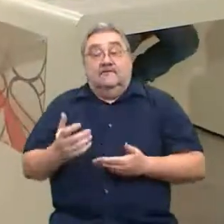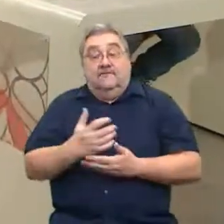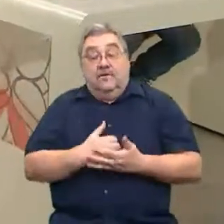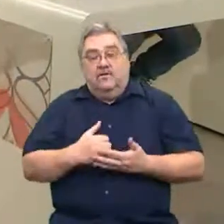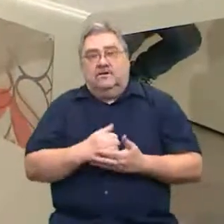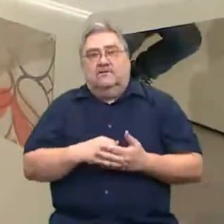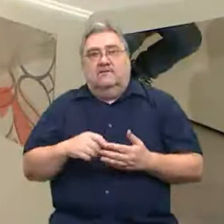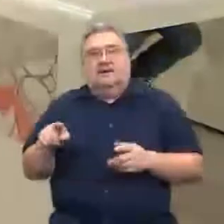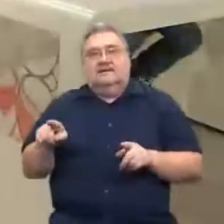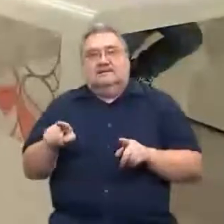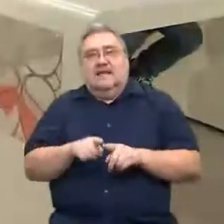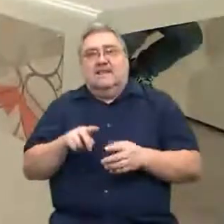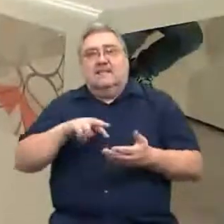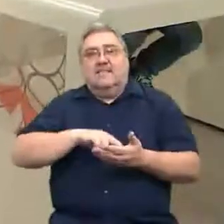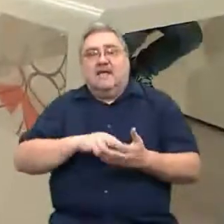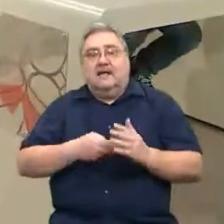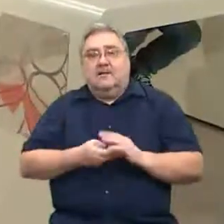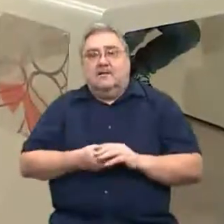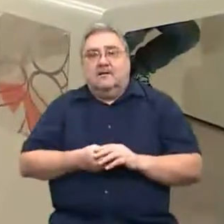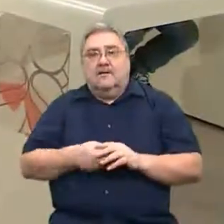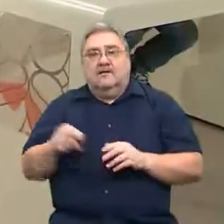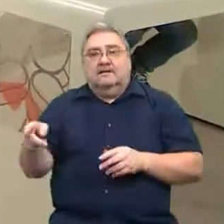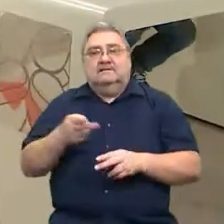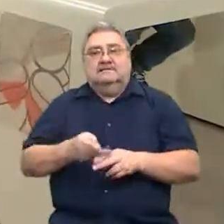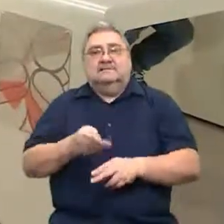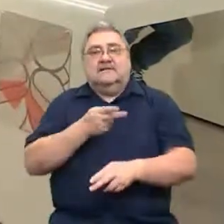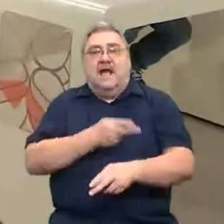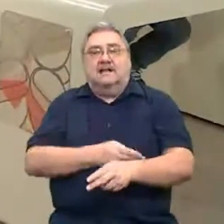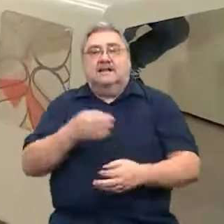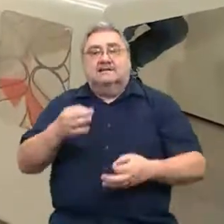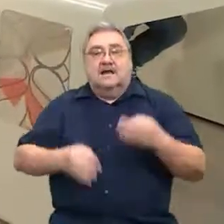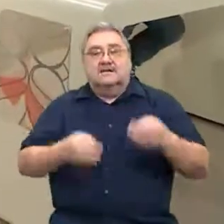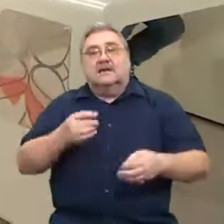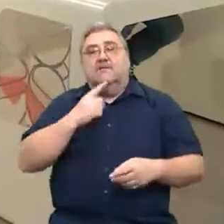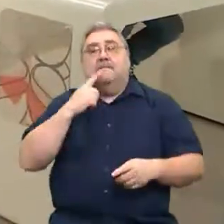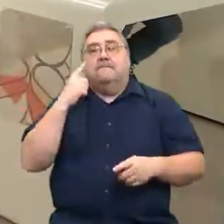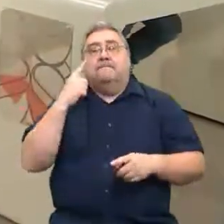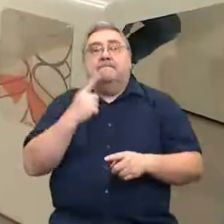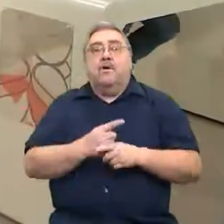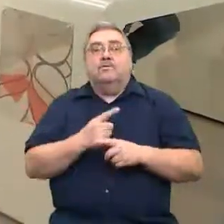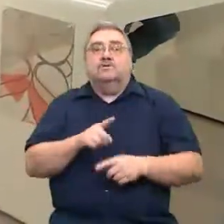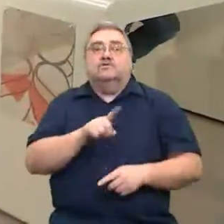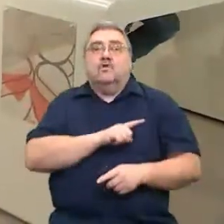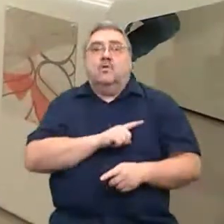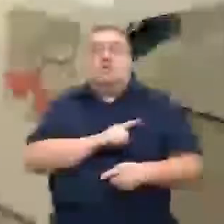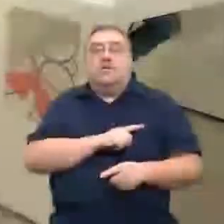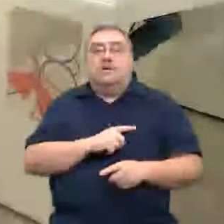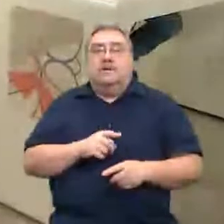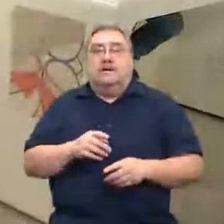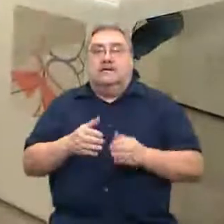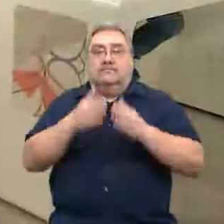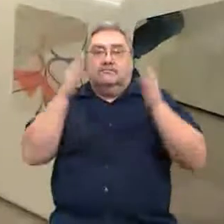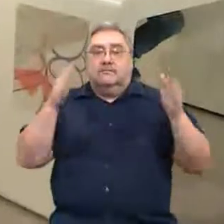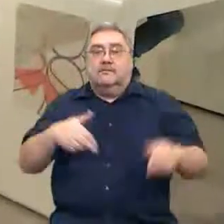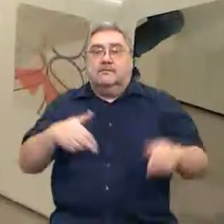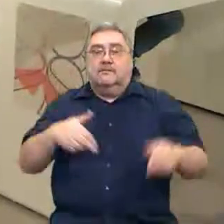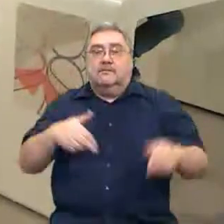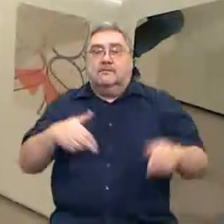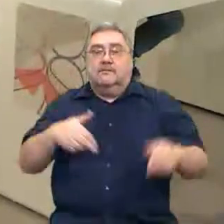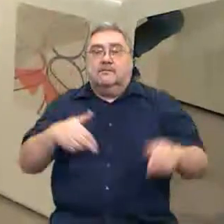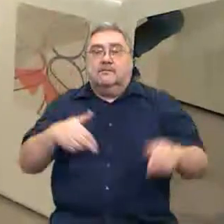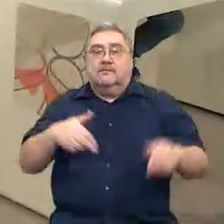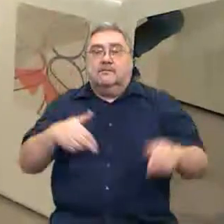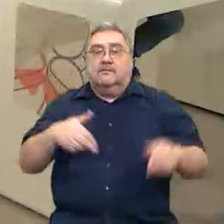využívají ty technologie i ve státních zařízeních, nebo je to jen v soukromých klinikách? A pakliže ano, jaké jsou v